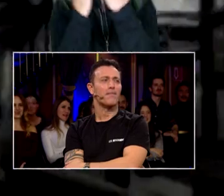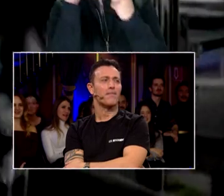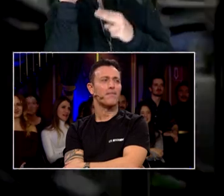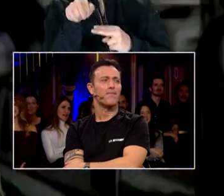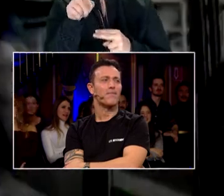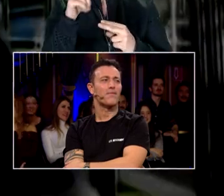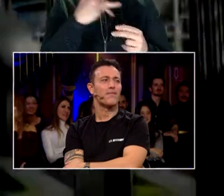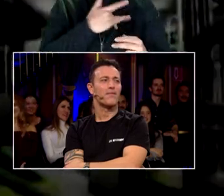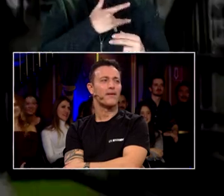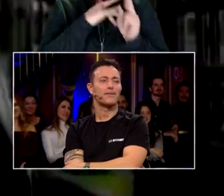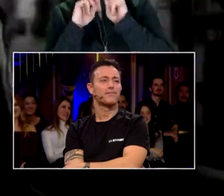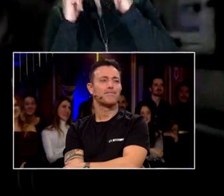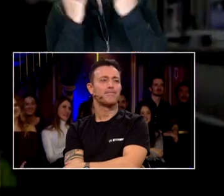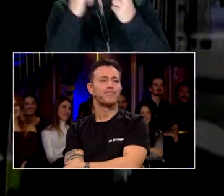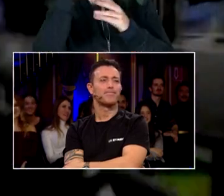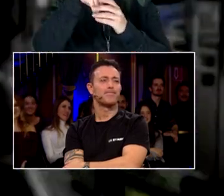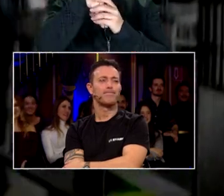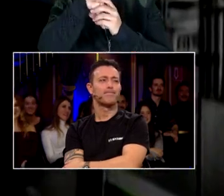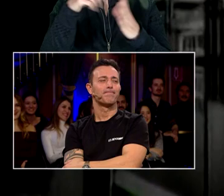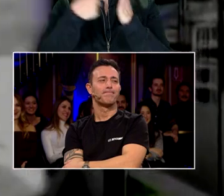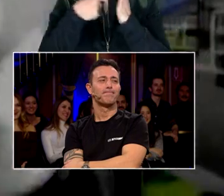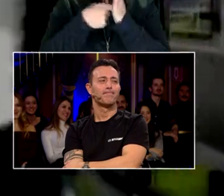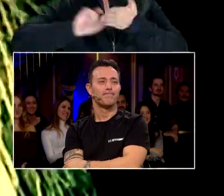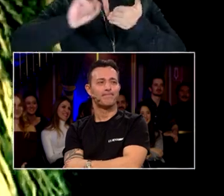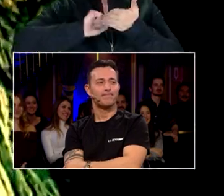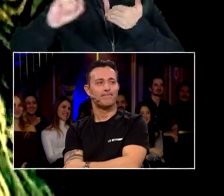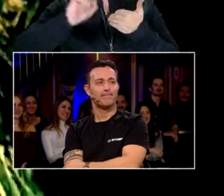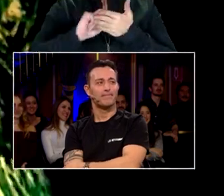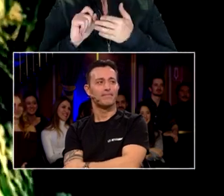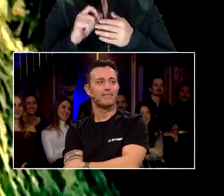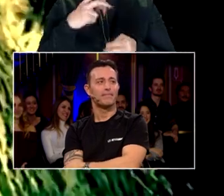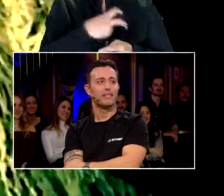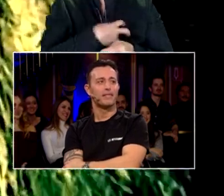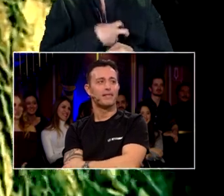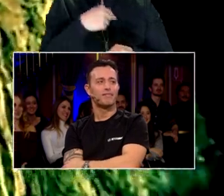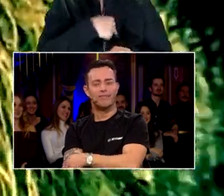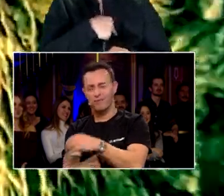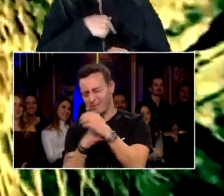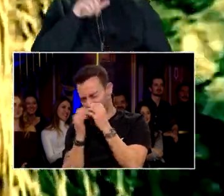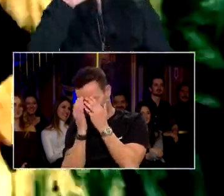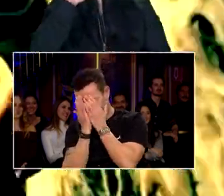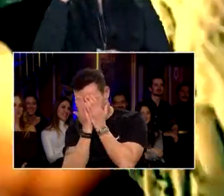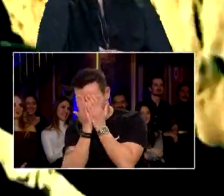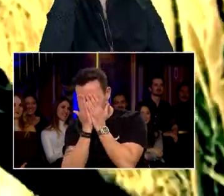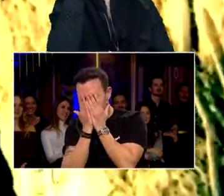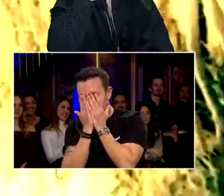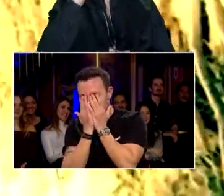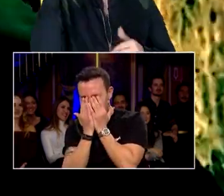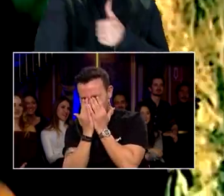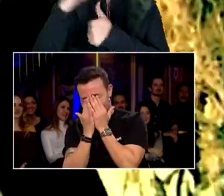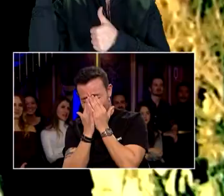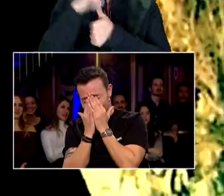alemde, gönül halemde, ismini yazın. Aşka yürek gerek almasana her